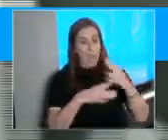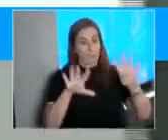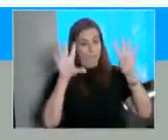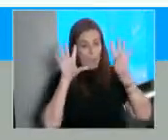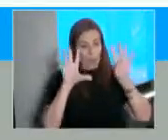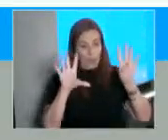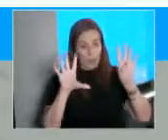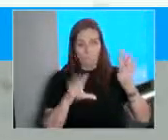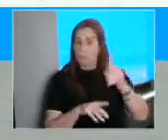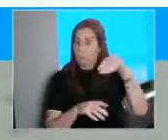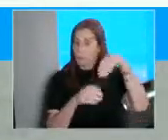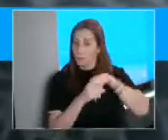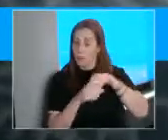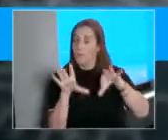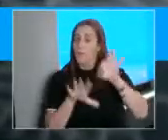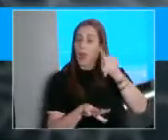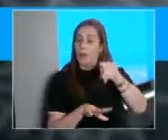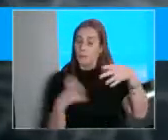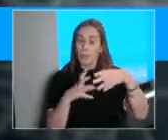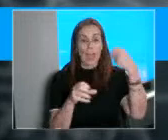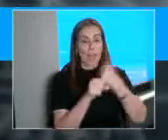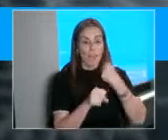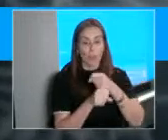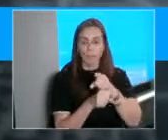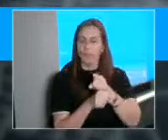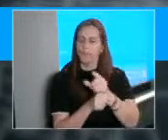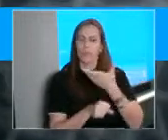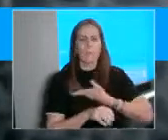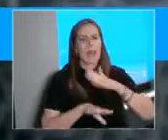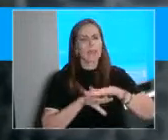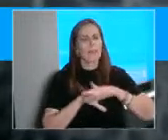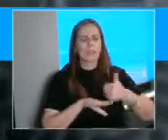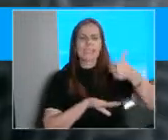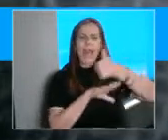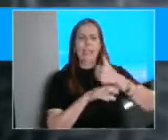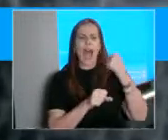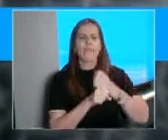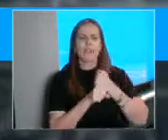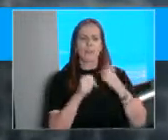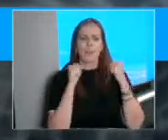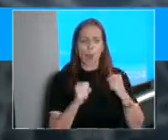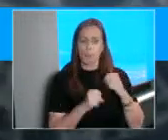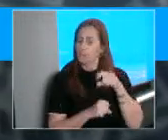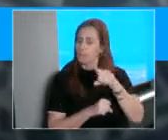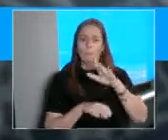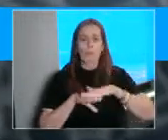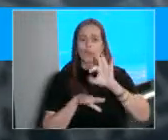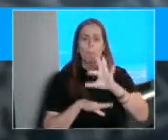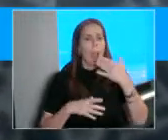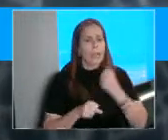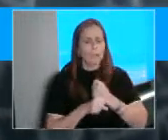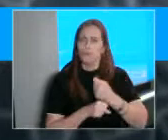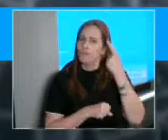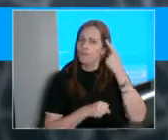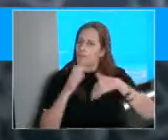1949, שבמסגרתה נבחרה ברשימת מפאי, נתמנתה לשרת העבודה והביטוח הלאומי. במסגרת תפקידה זה